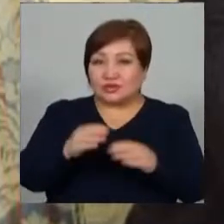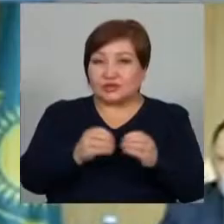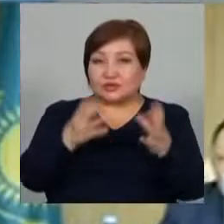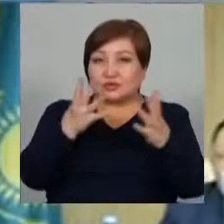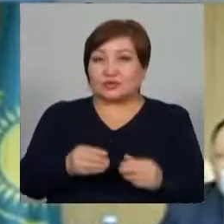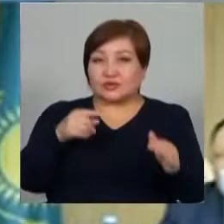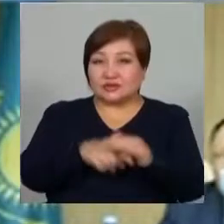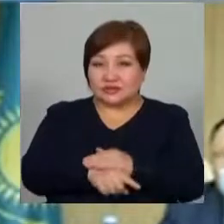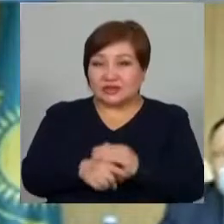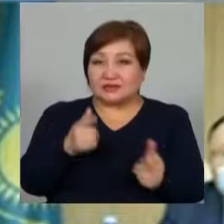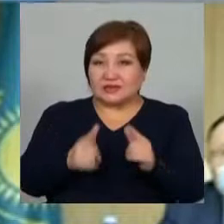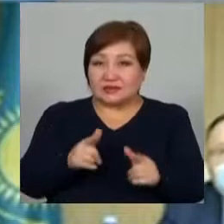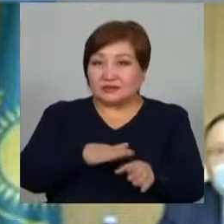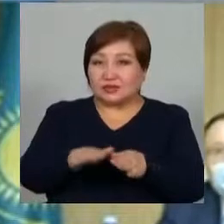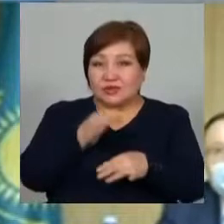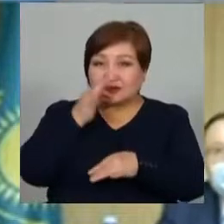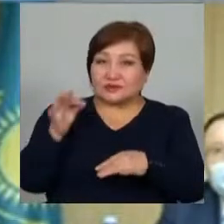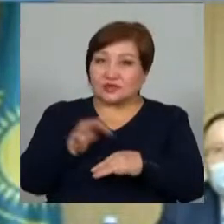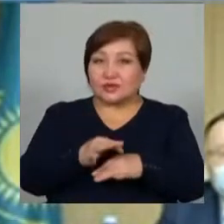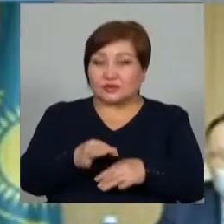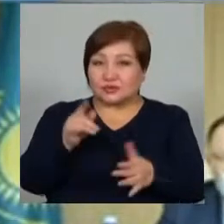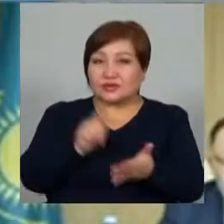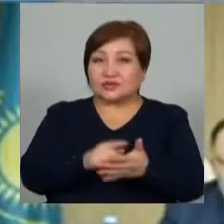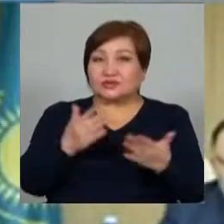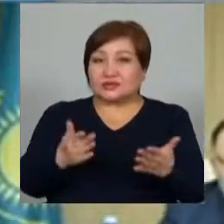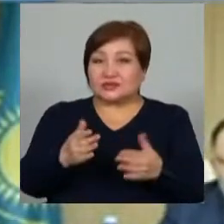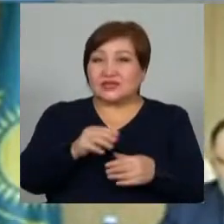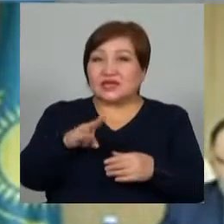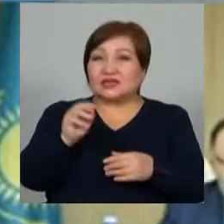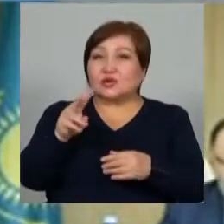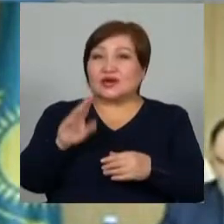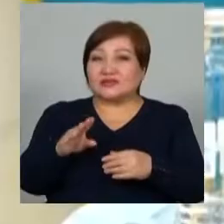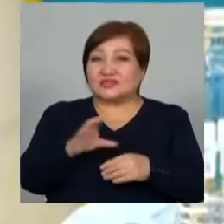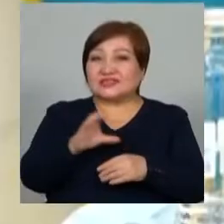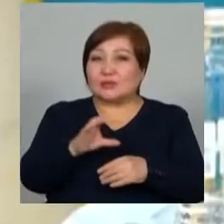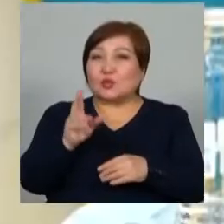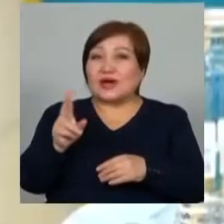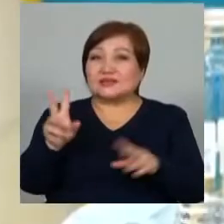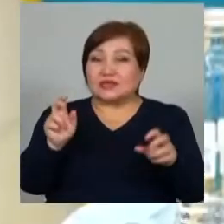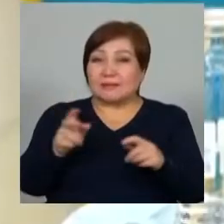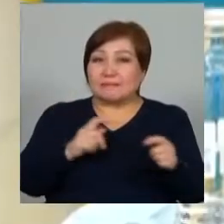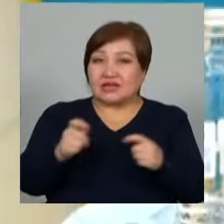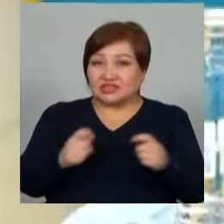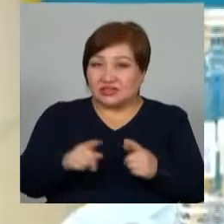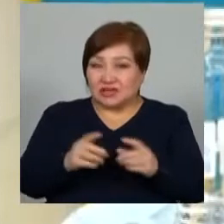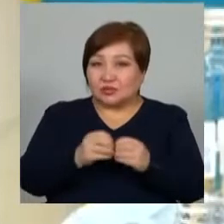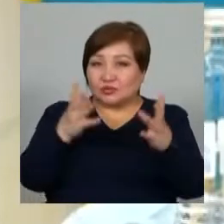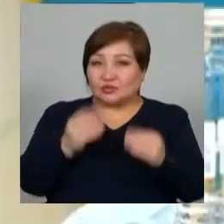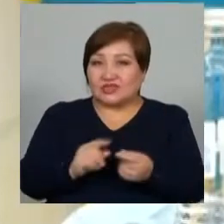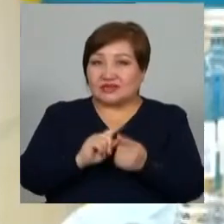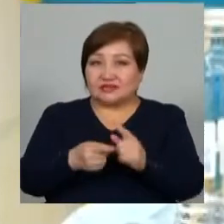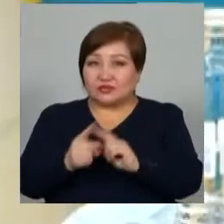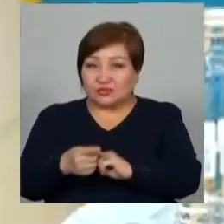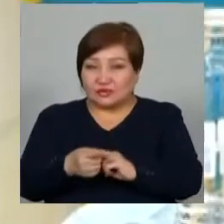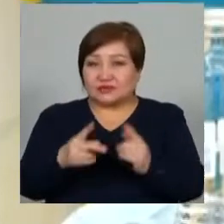отыр. Коммерциялық нарықта, мемлекеттік тапсырыс саласында солардың қолында. Шын мәнінде олар